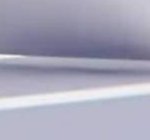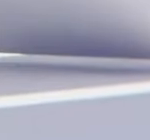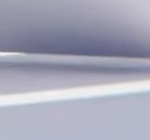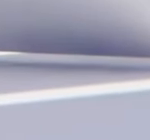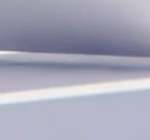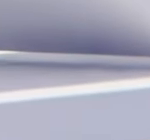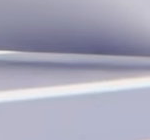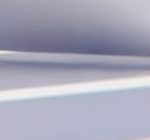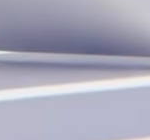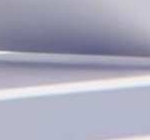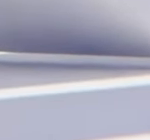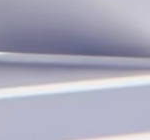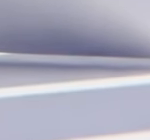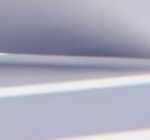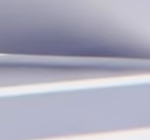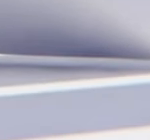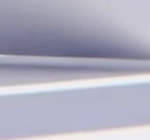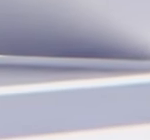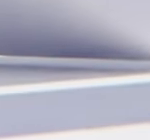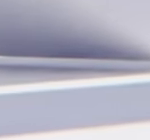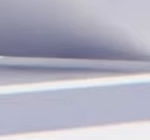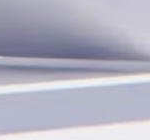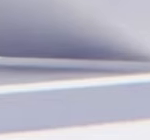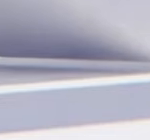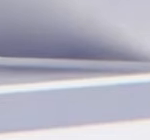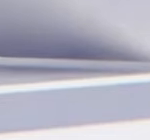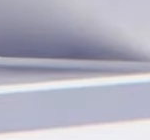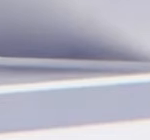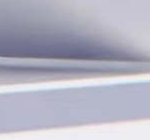Non-stop ang pagtutok dito sa 24 Horas Weekend.